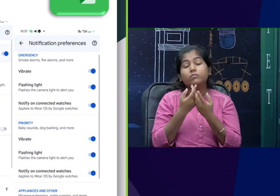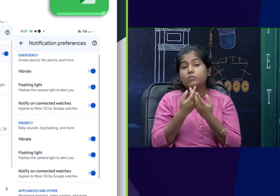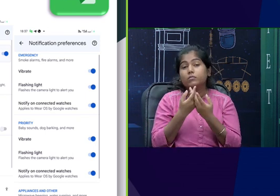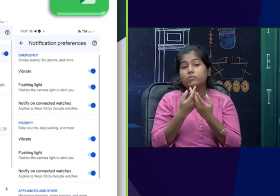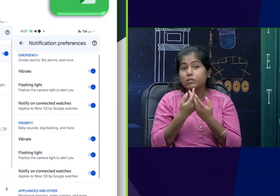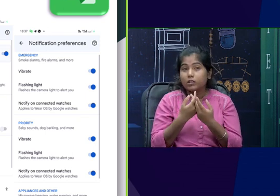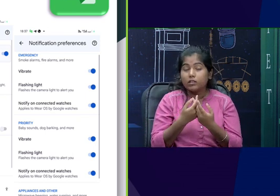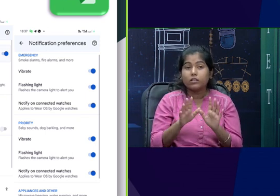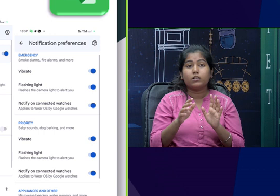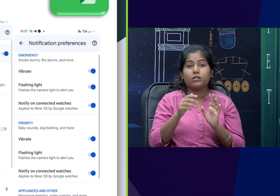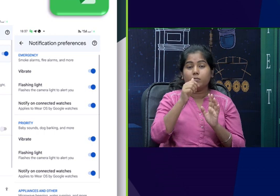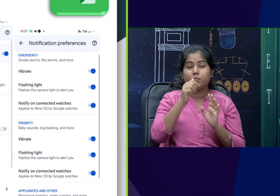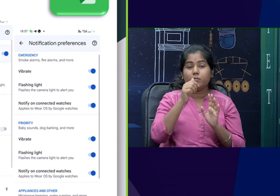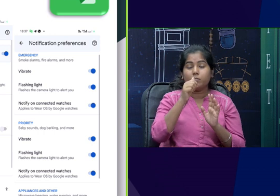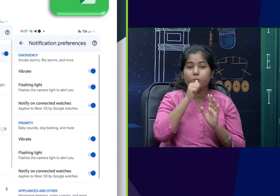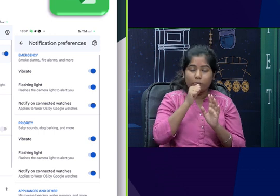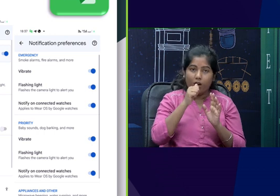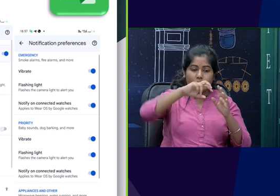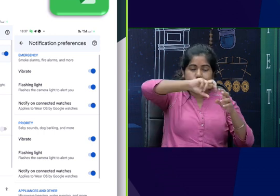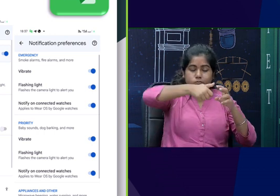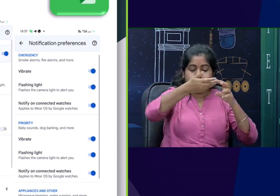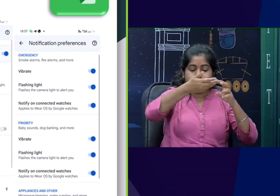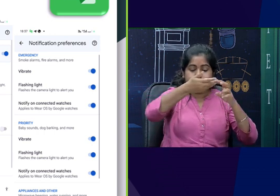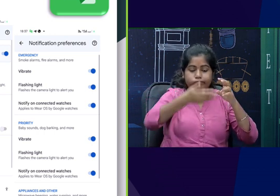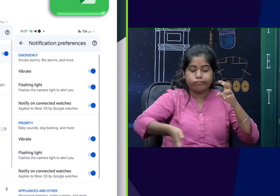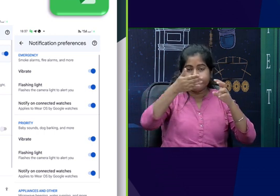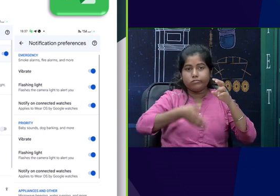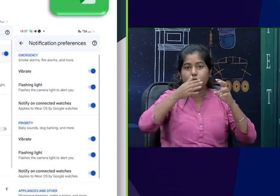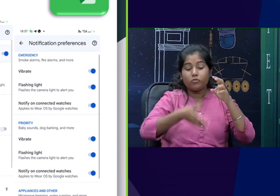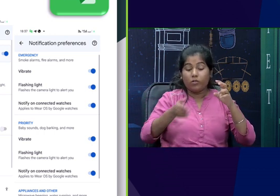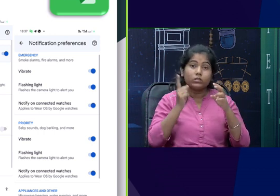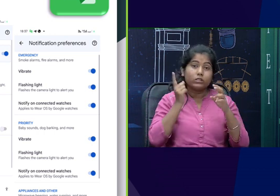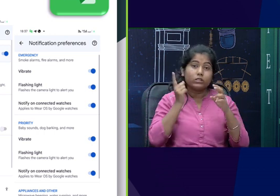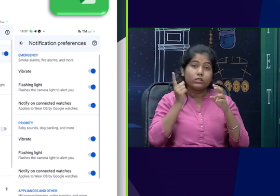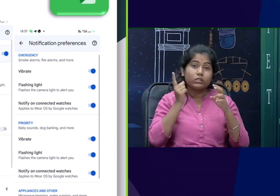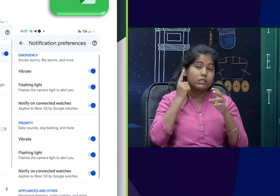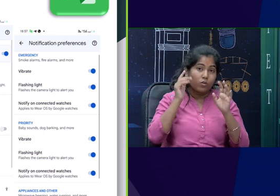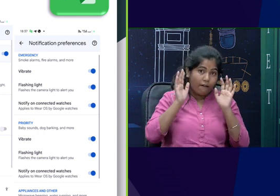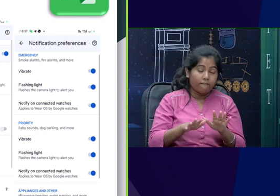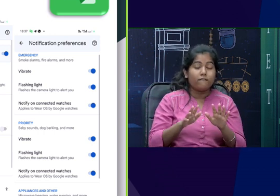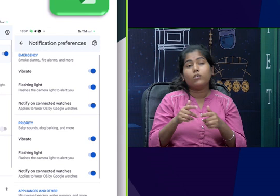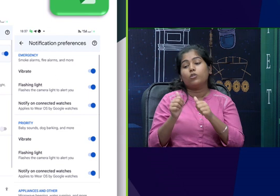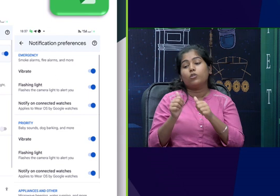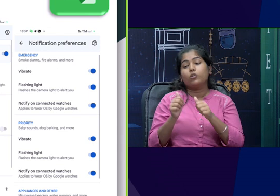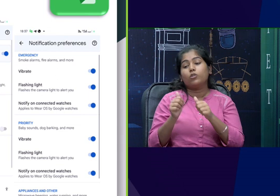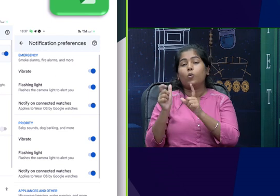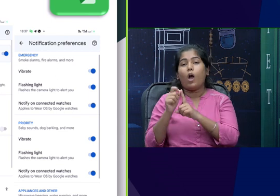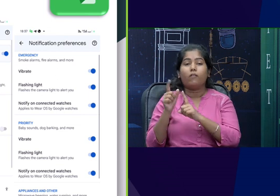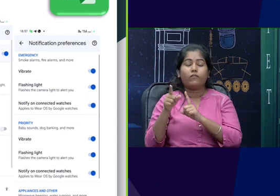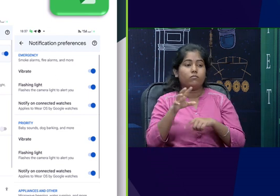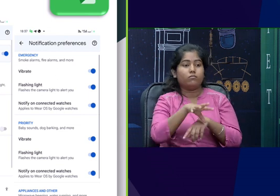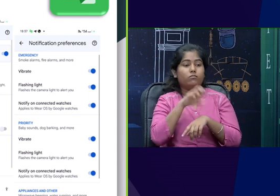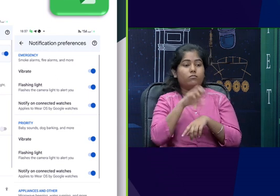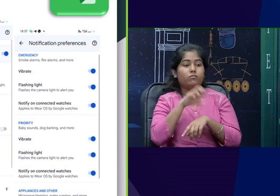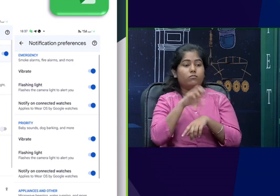या पानी का अंदर टैब बह रहा है, तो इस तरह के कुछ साउंड अगर आते हैं तो वो इसमें जो है आपको बीप